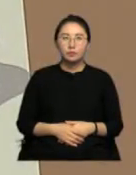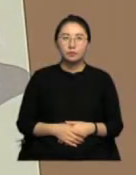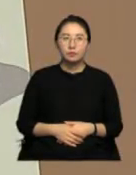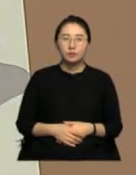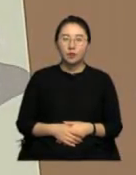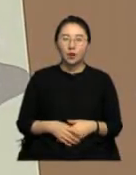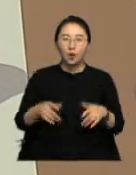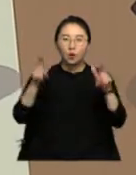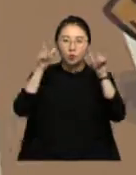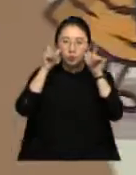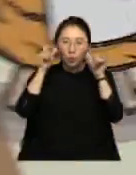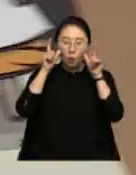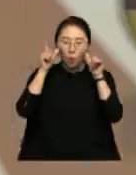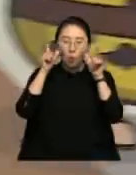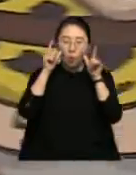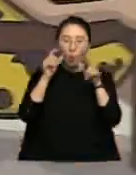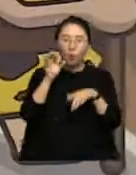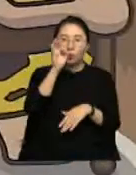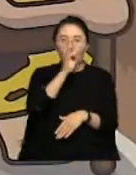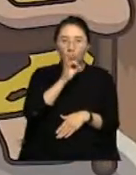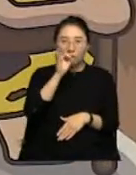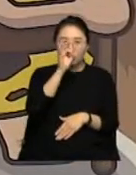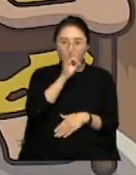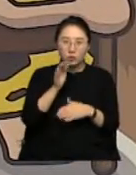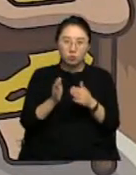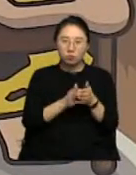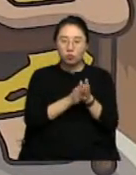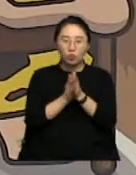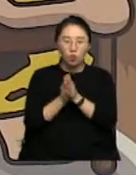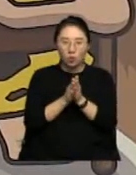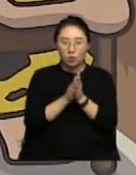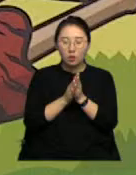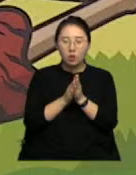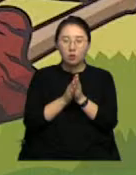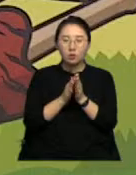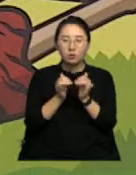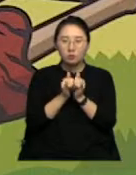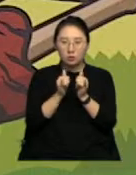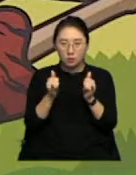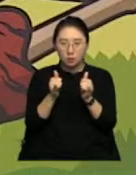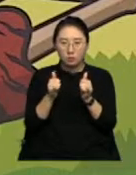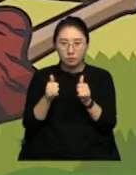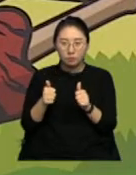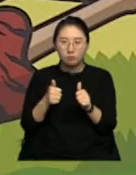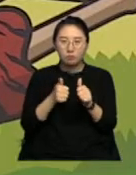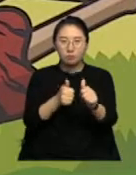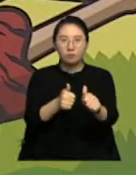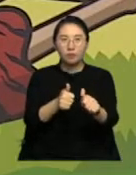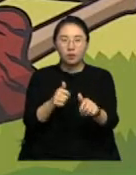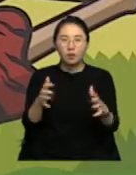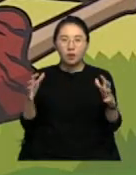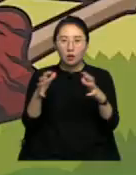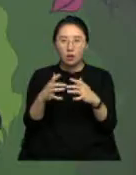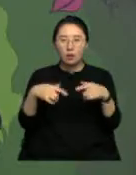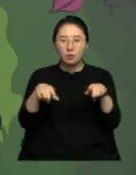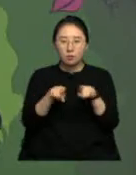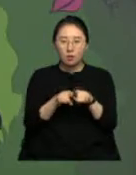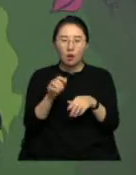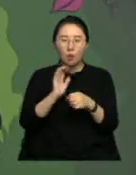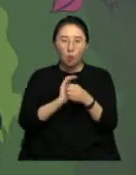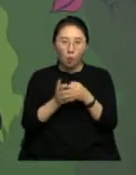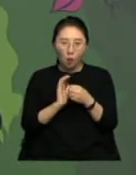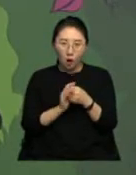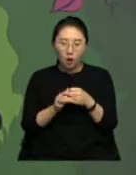소와 돼지, 물고기 탈을 쓴 원시인들이 횡단보도를 걷고 있습니다. 또 다른 그림에선 원시인들이 한데 모여 앉아